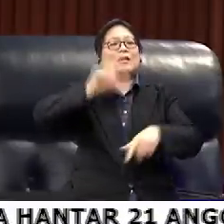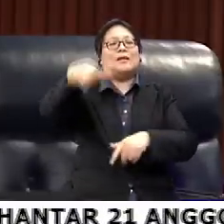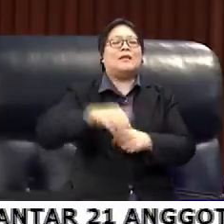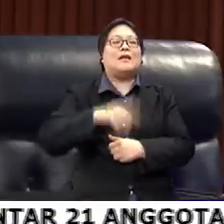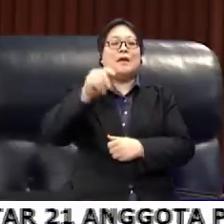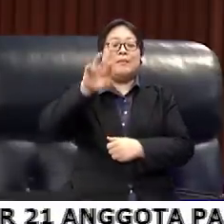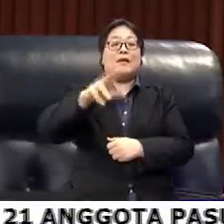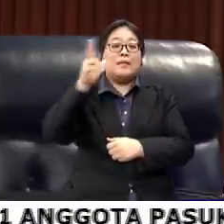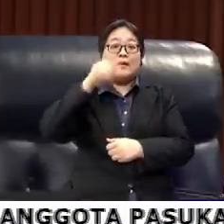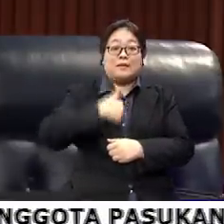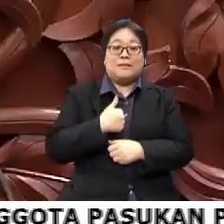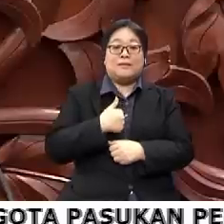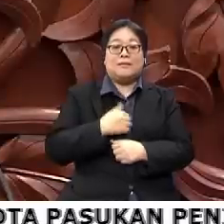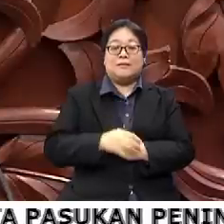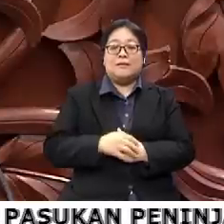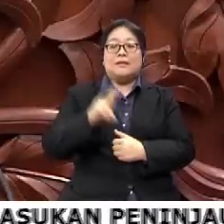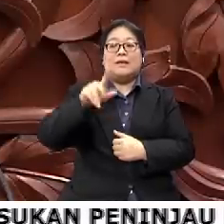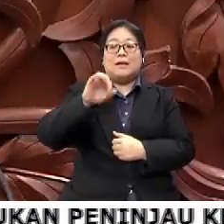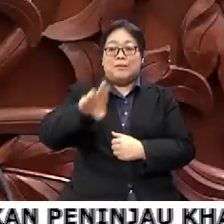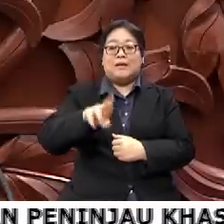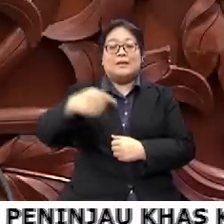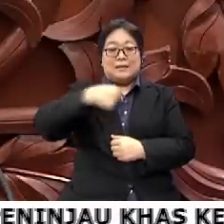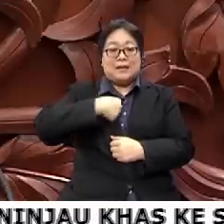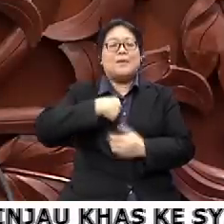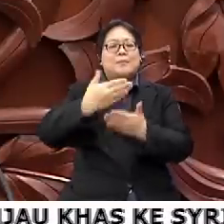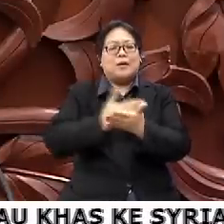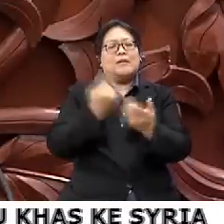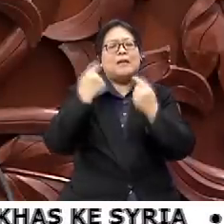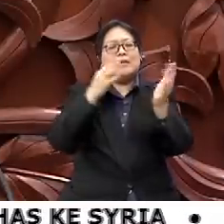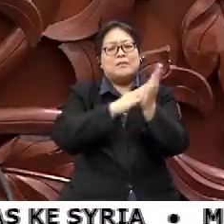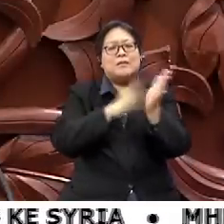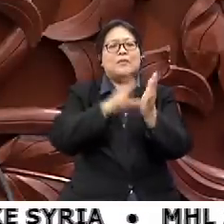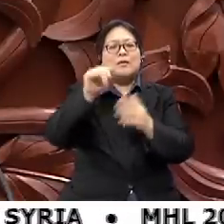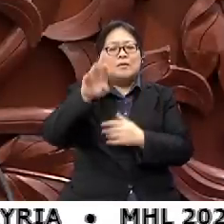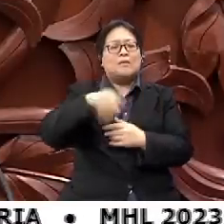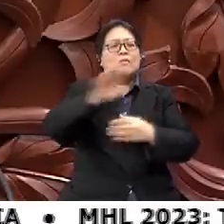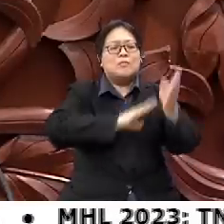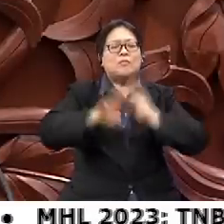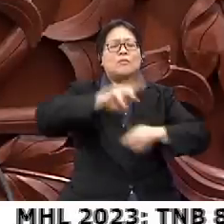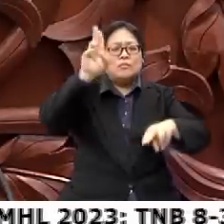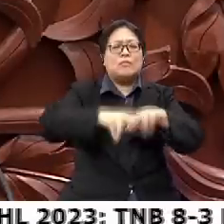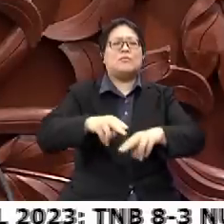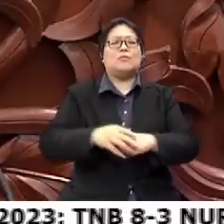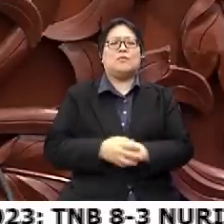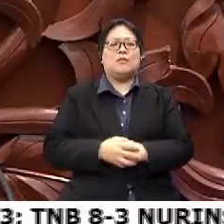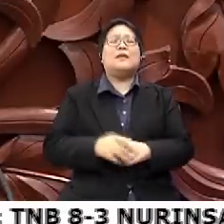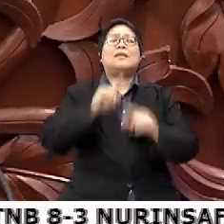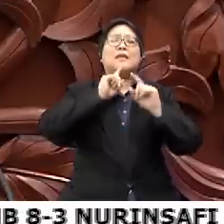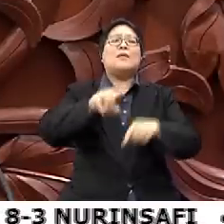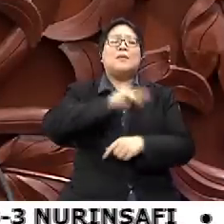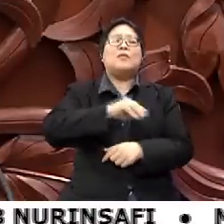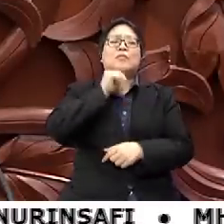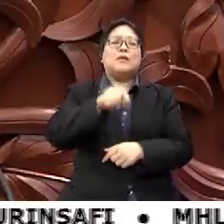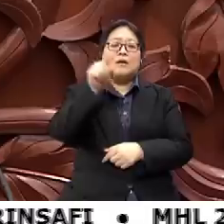Kampar kena dengar saya. Kampar. Saya baru tadi puji yang menghormatkan berhemah duduk. Sebab yang jawabnya